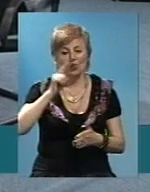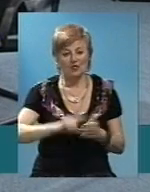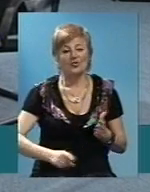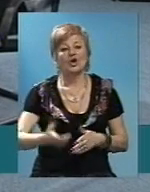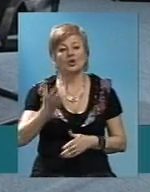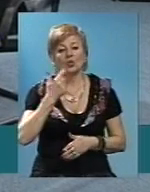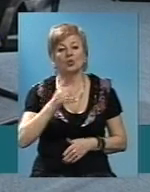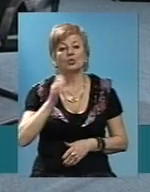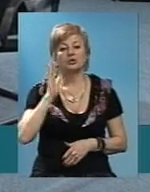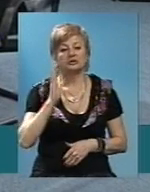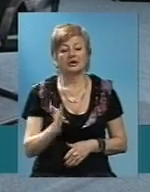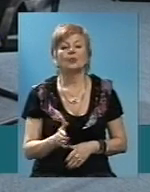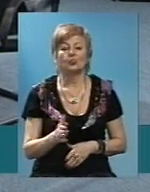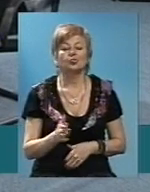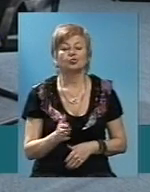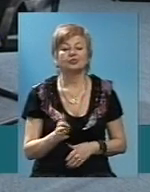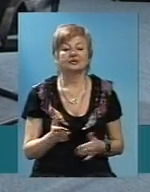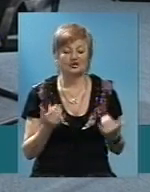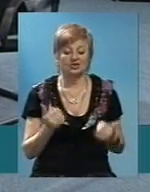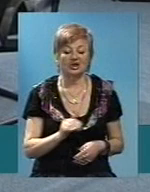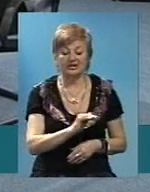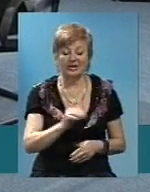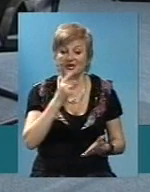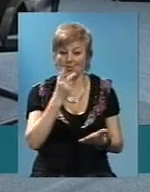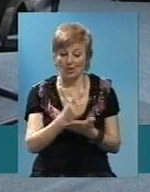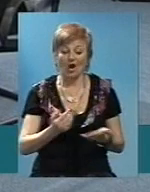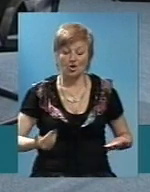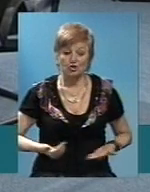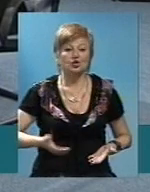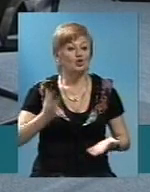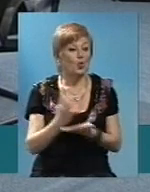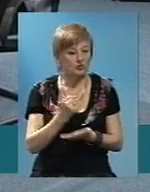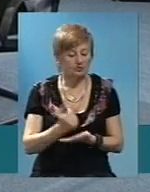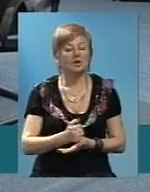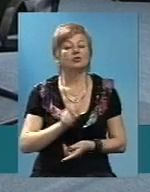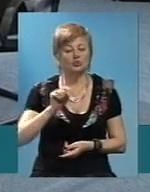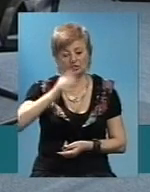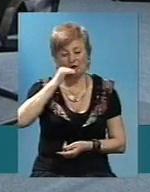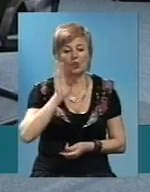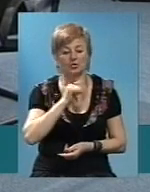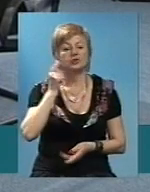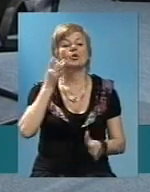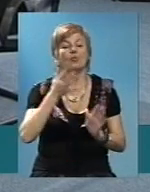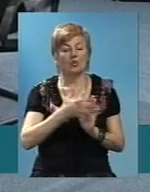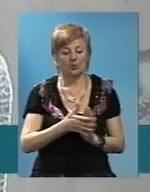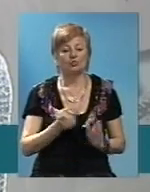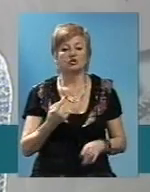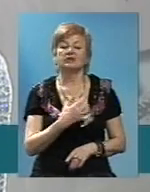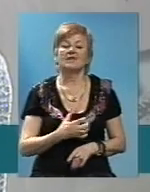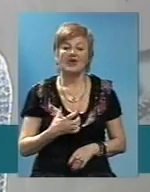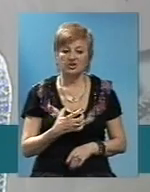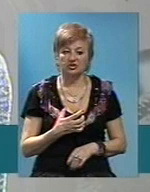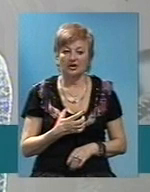буде проходити якийсь час і ці діти будуть показувати життєвий успіх, то їхні там батьки будуть розуміти, що це насправді дійсно було важливо і корисно. А